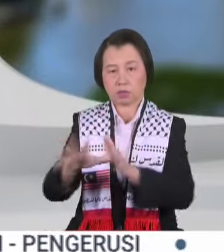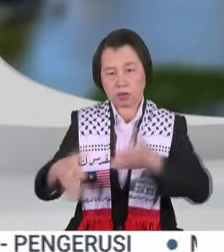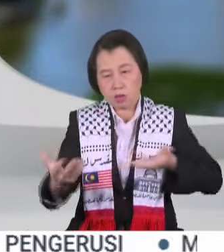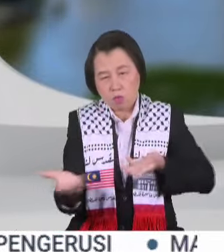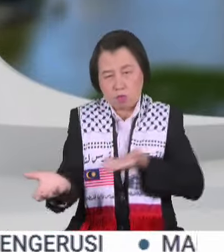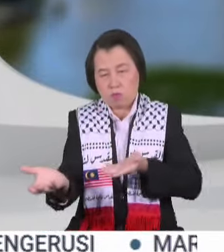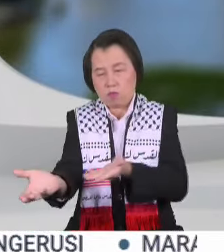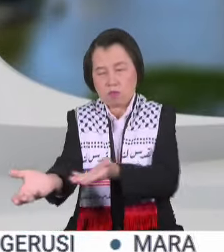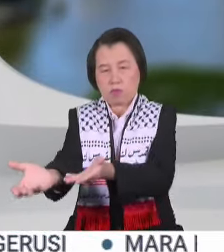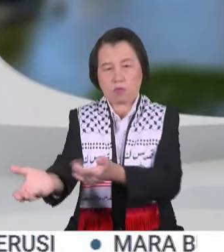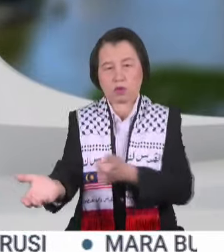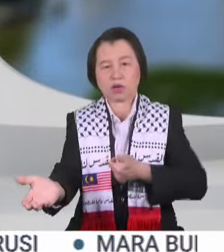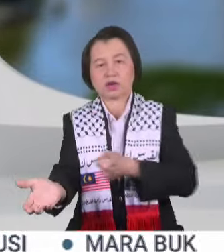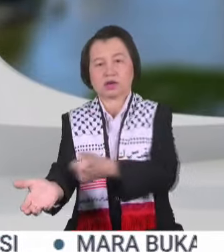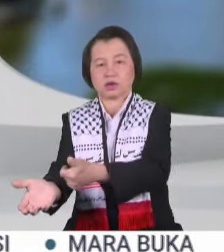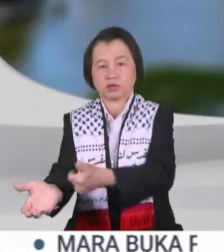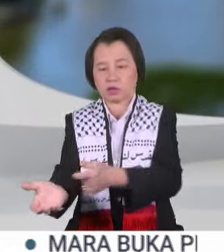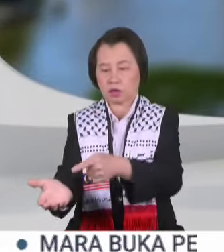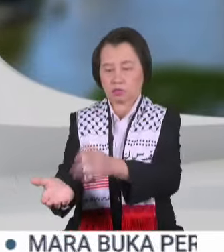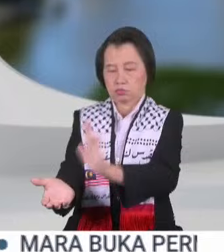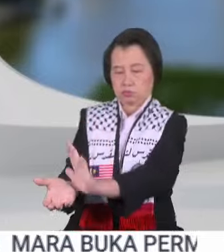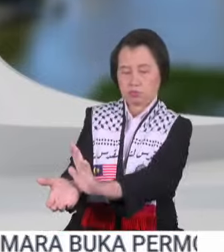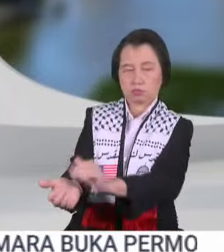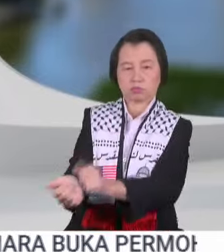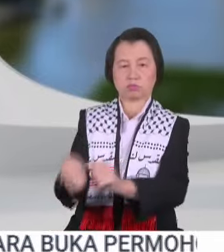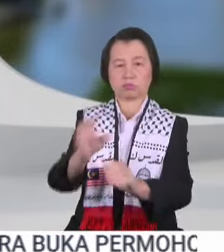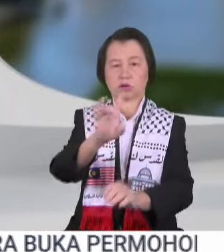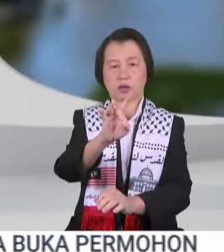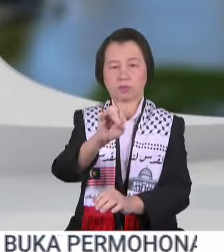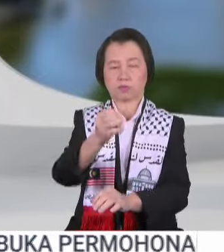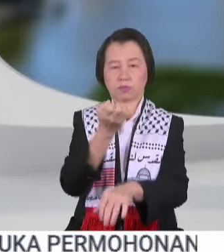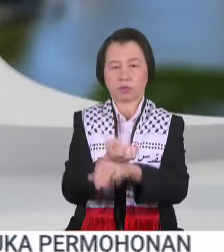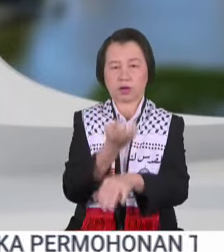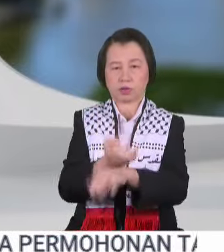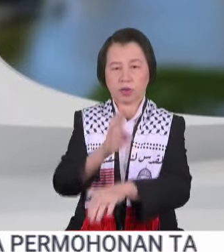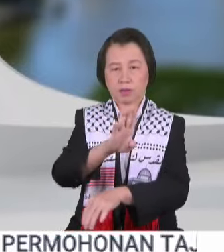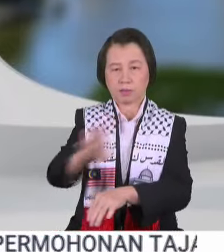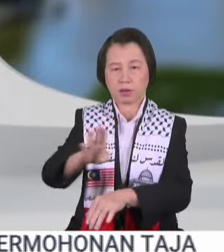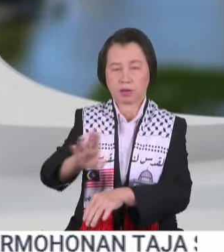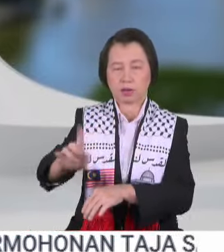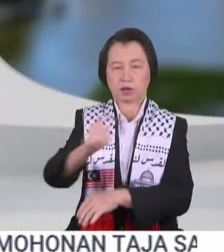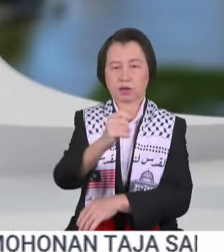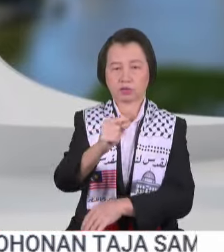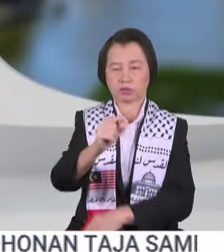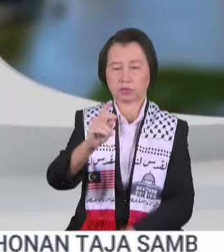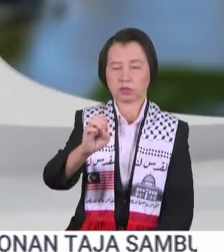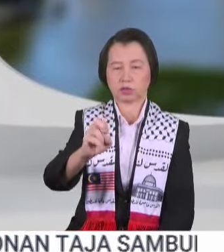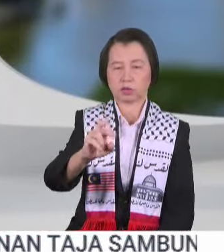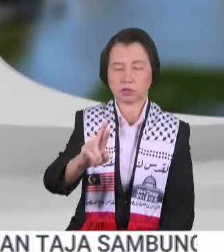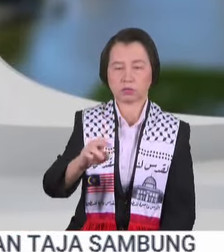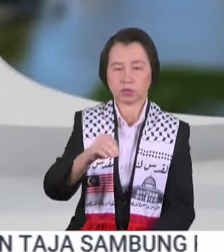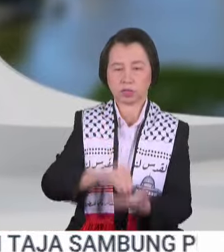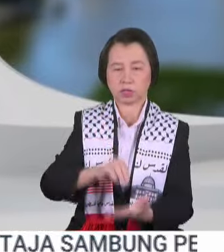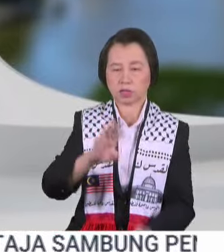bot berkenaan. Bot tersebut ditahan kira-kira 80 batu nautika barat Laut Tanjung Kidurung,